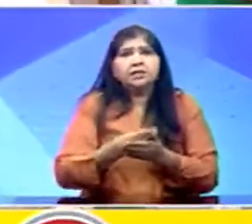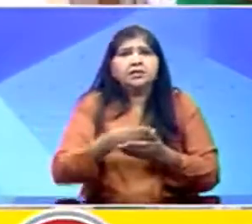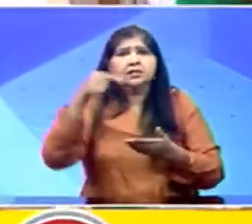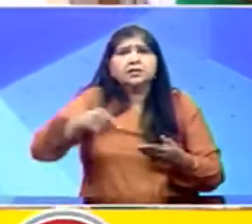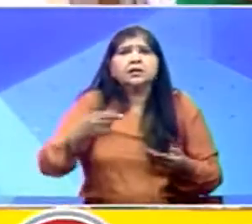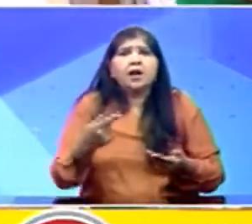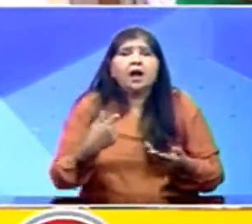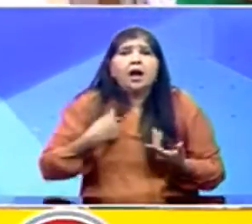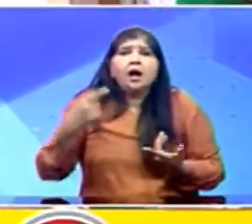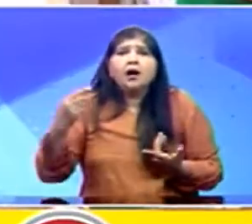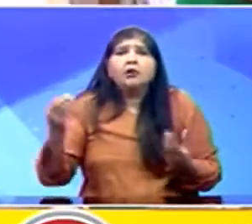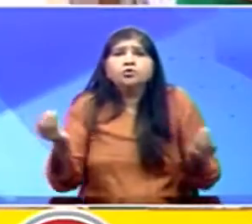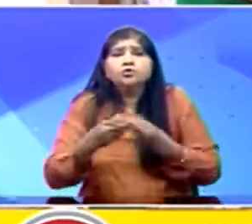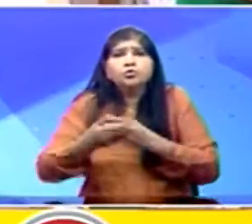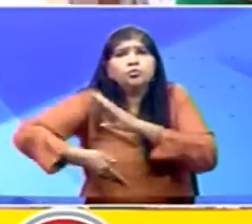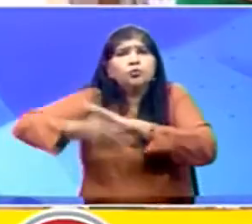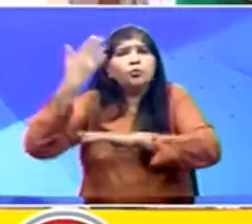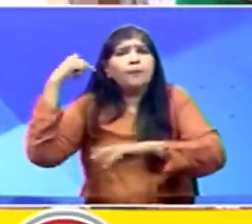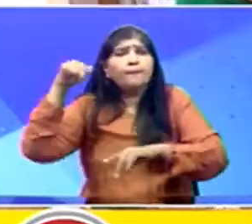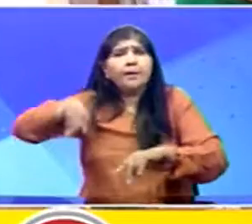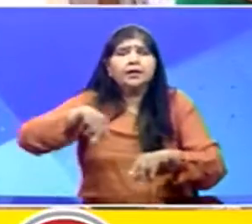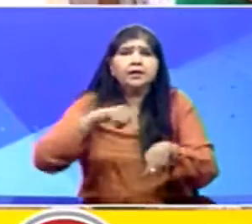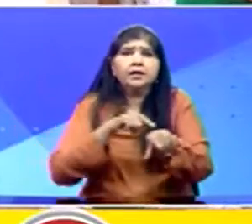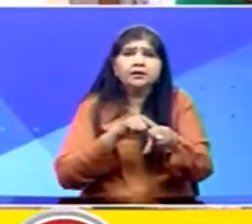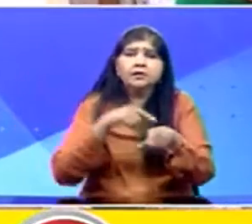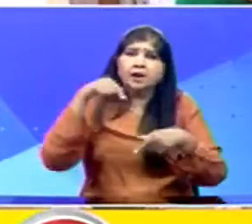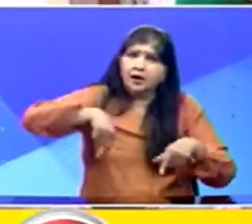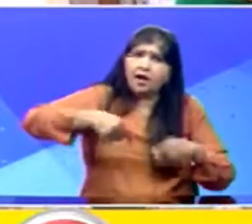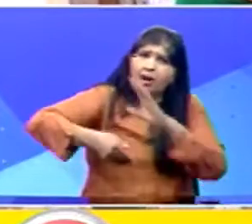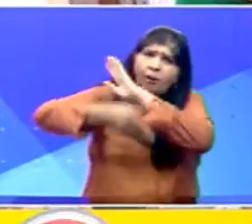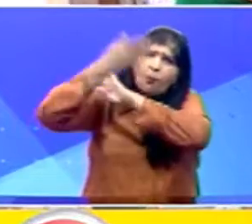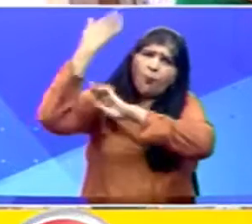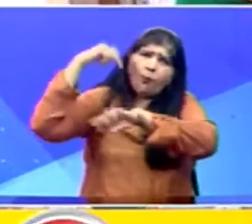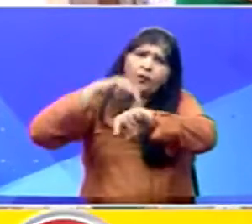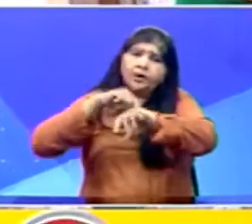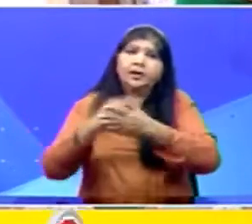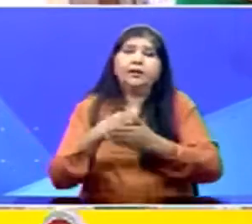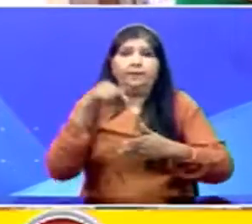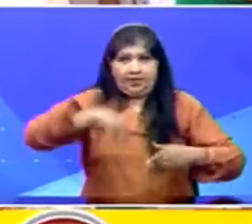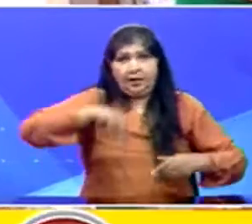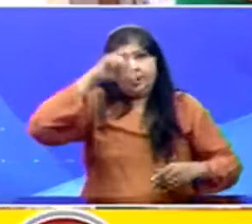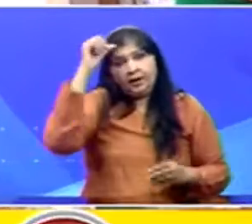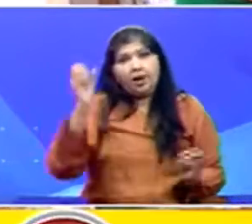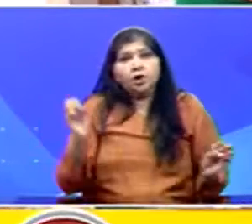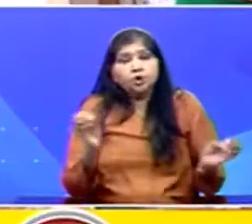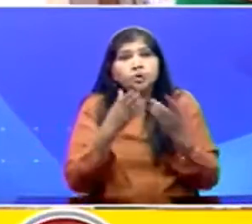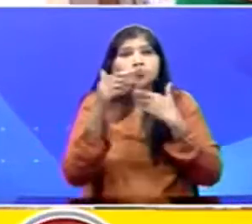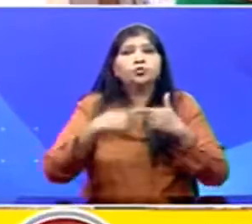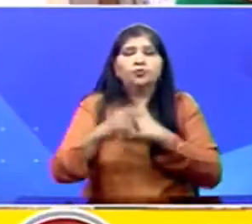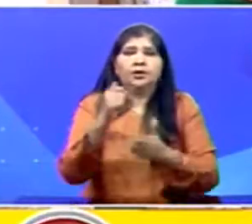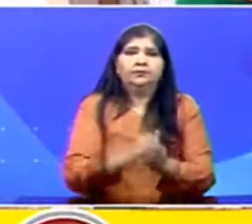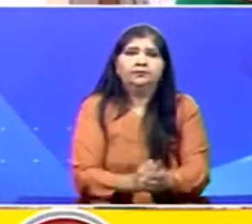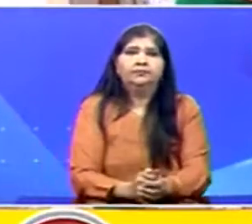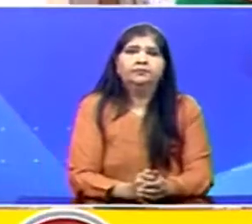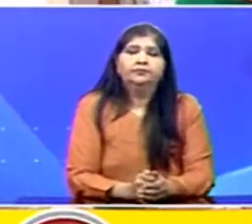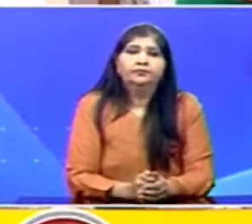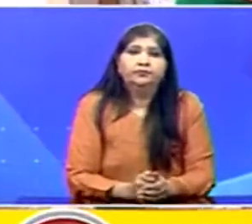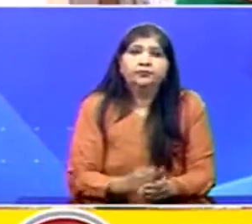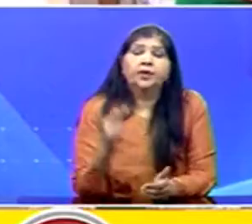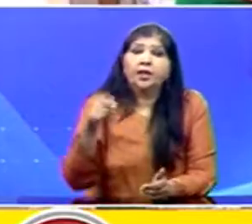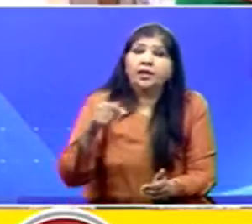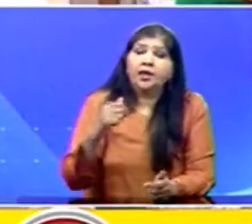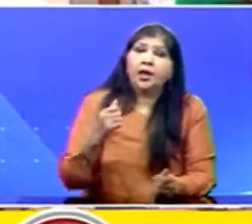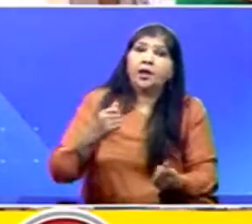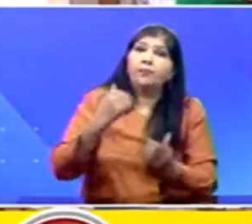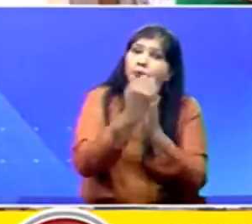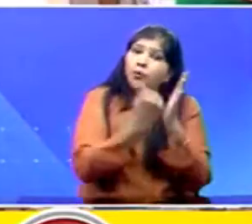सद्यों पहले हमारे ही देश में हुआ था भारत में हुआ था, ये आयोजन